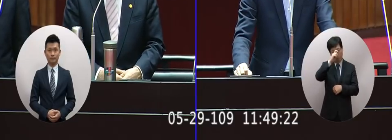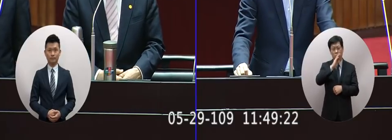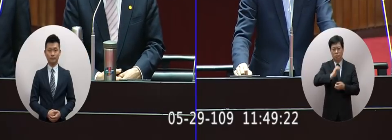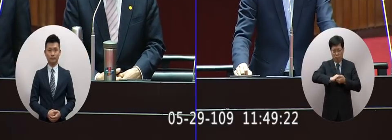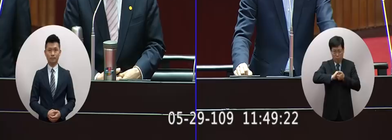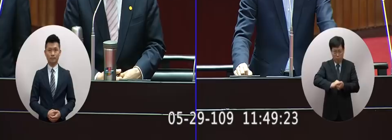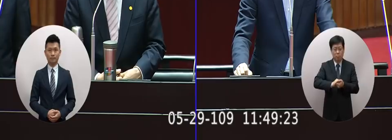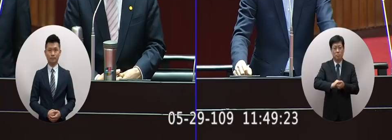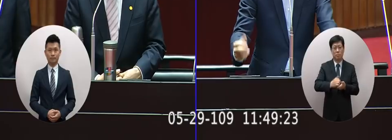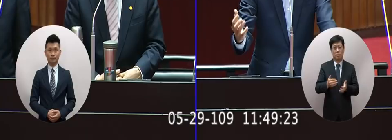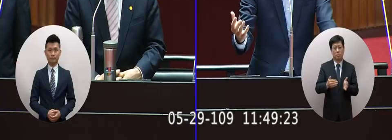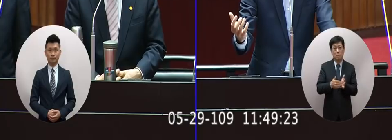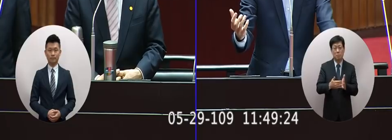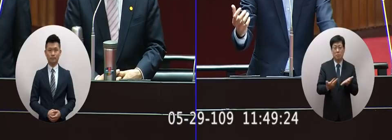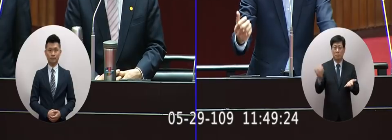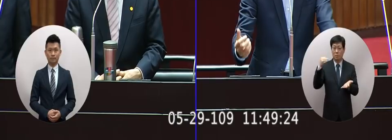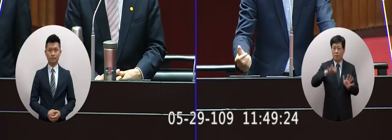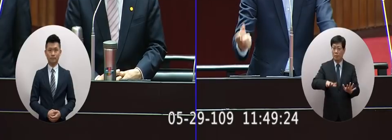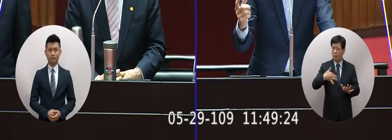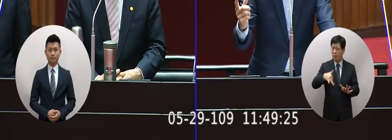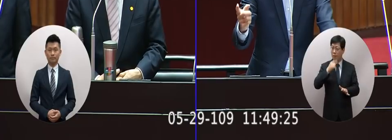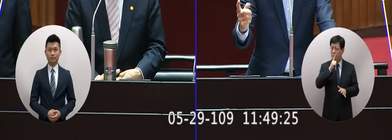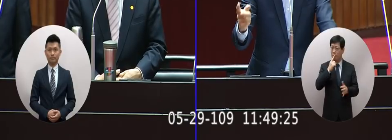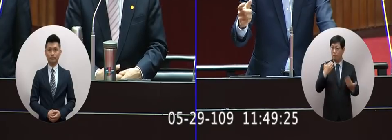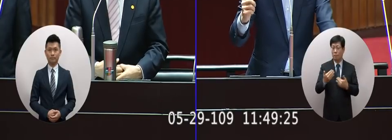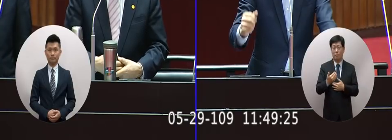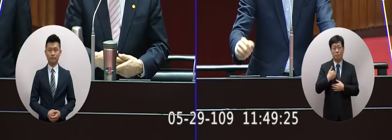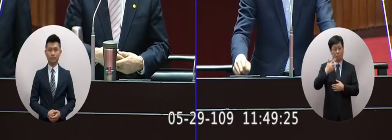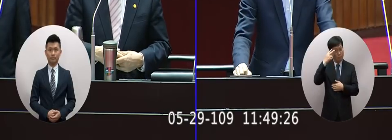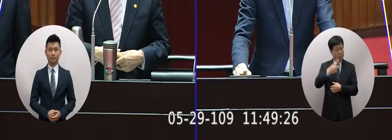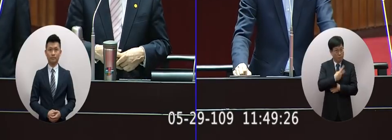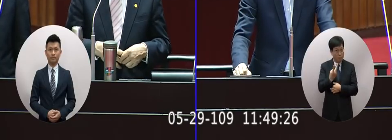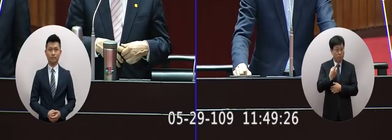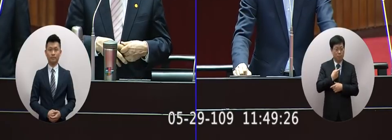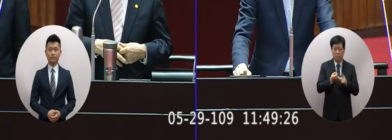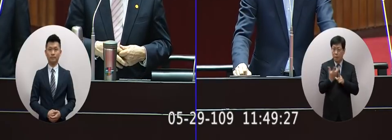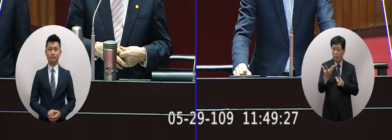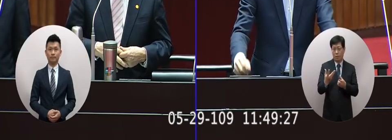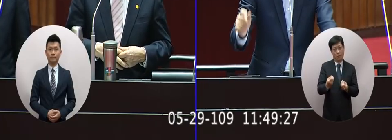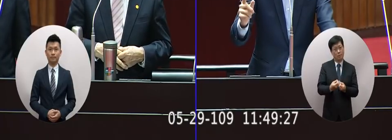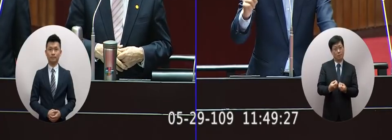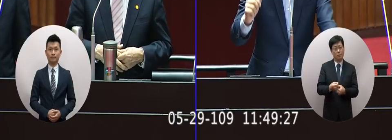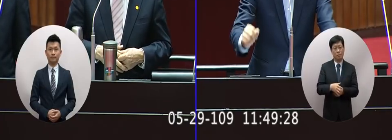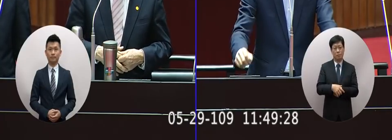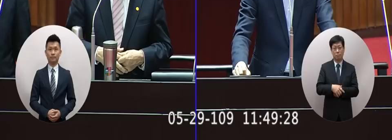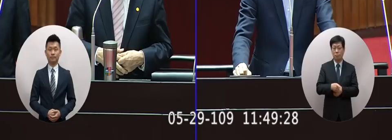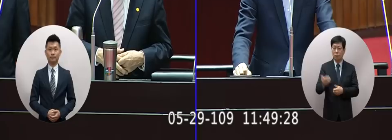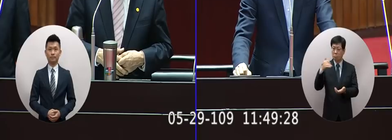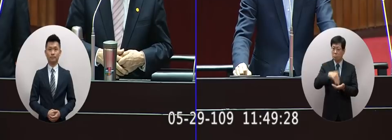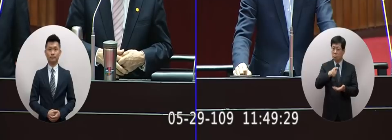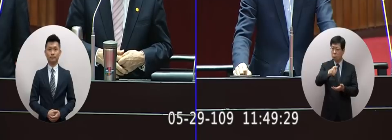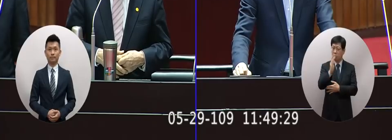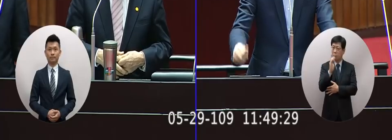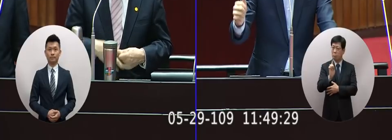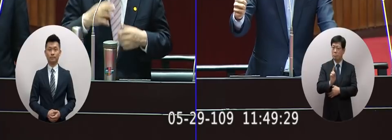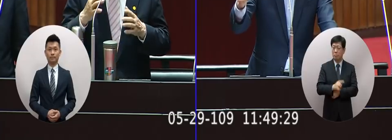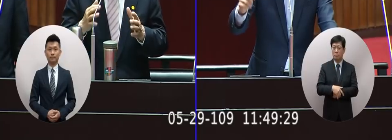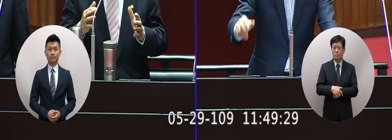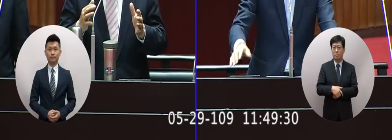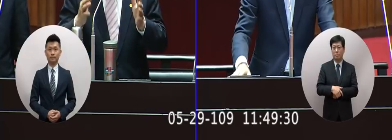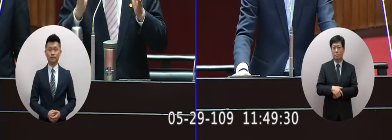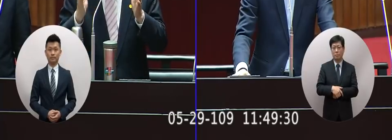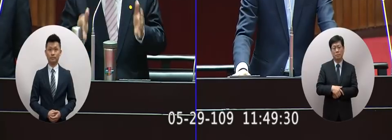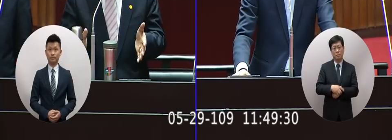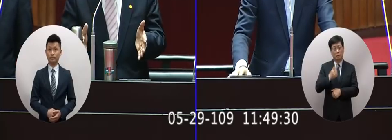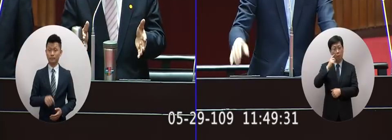是确定的版本，到现在不说清楚，下星期二就要公布。这是一个怎么样的政府？不是